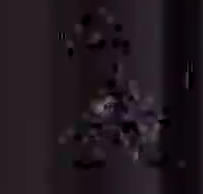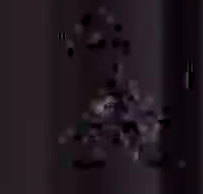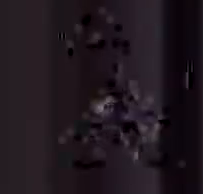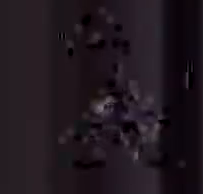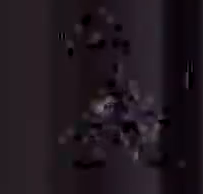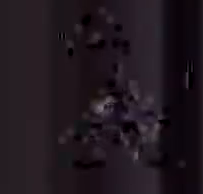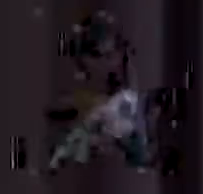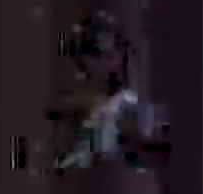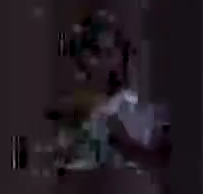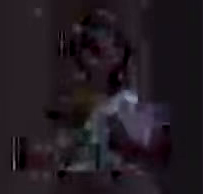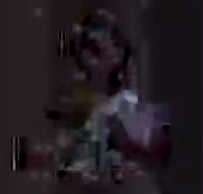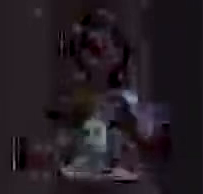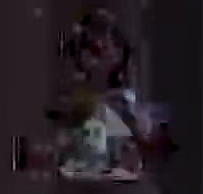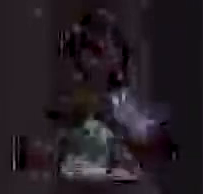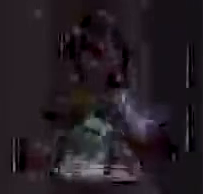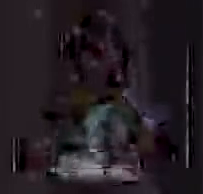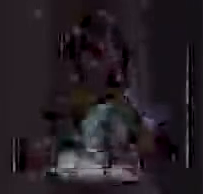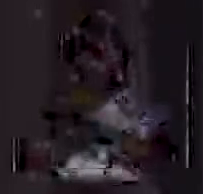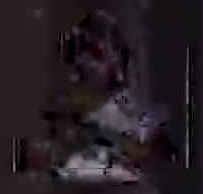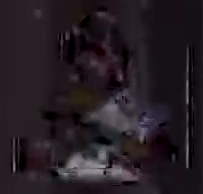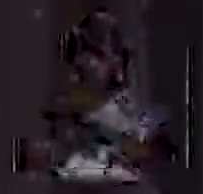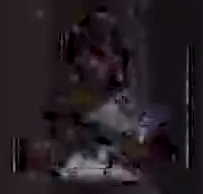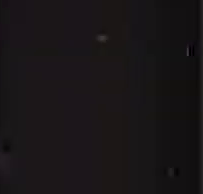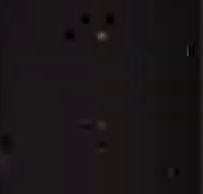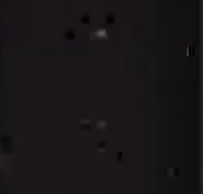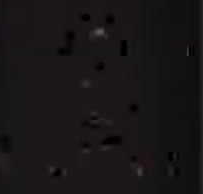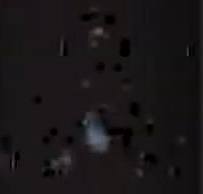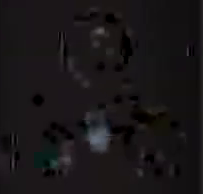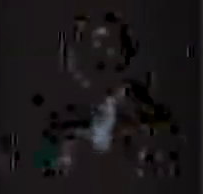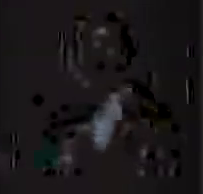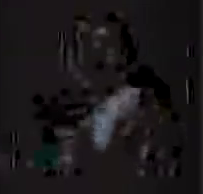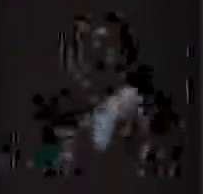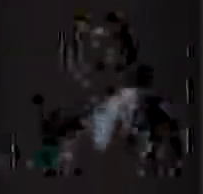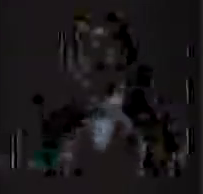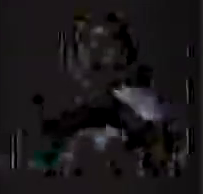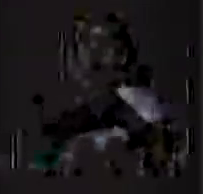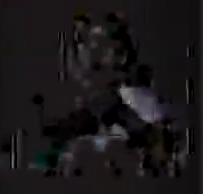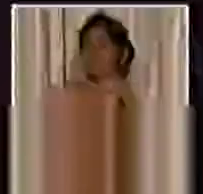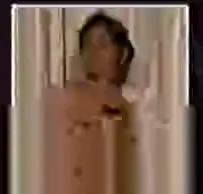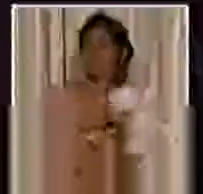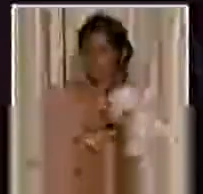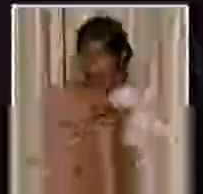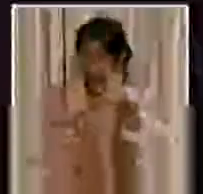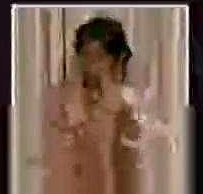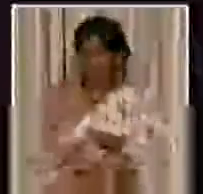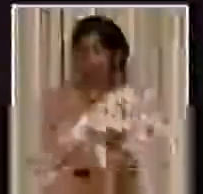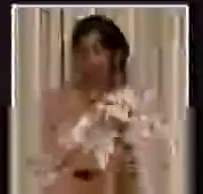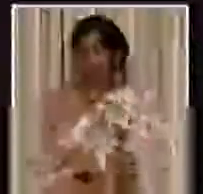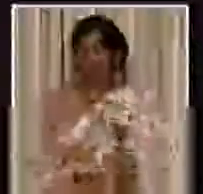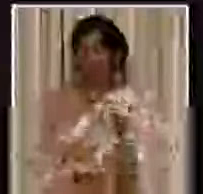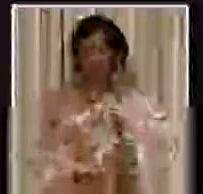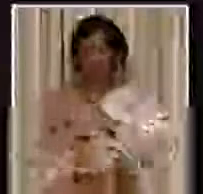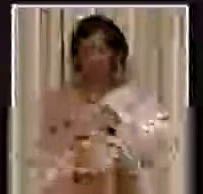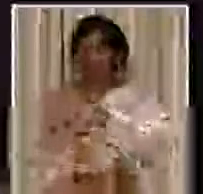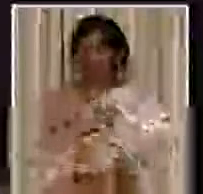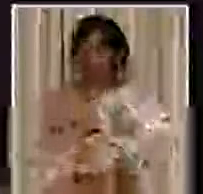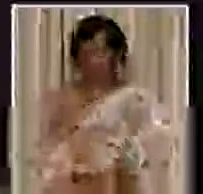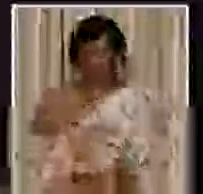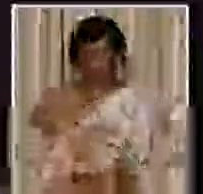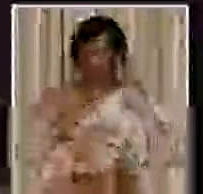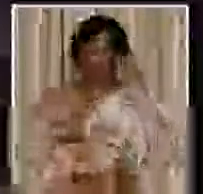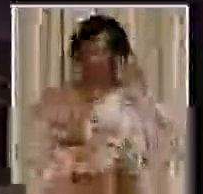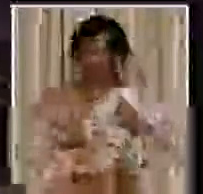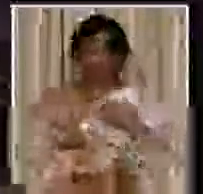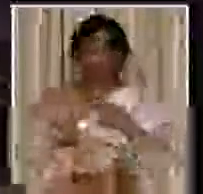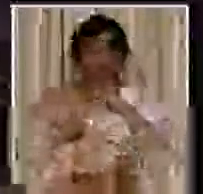නැහැ ආණ්ඩුව නියෝජනය කරන අය වෙනත් විපක්ෂ කණ්ඩායම් නියෝජනය කරන අය හිටියත් මේගොල්ලෝ කටයුතු කරේ නැහැ ඒ